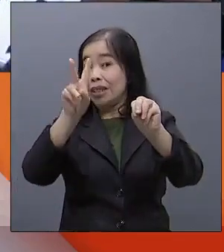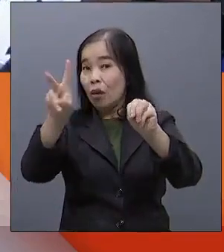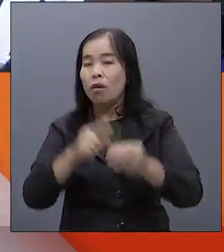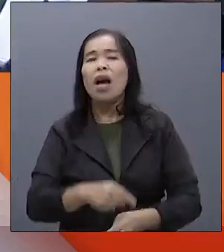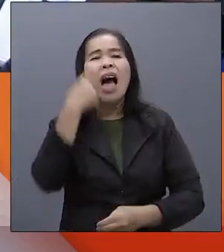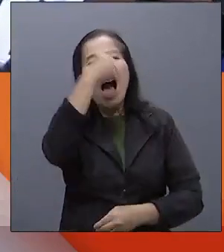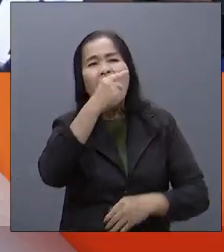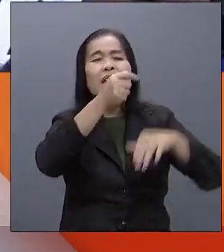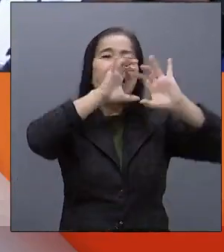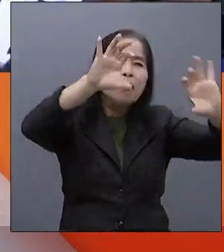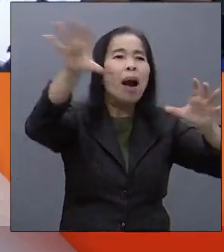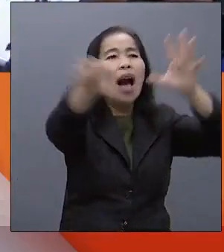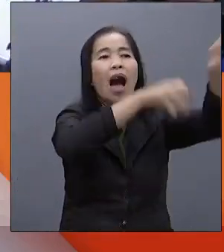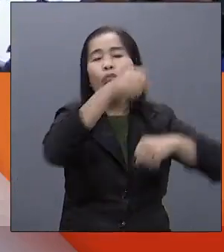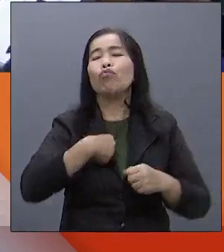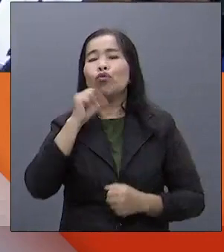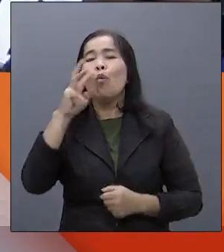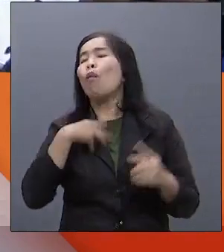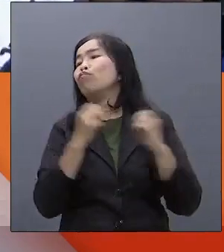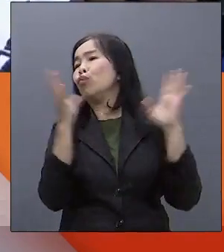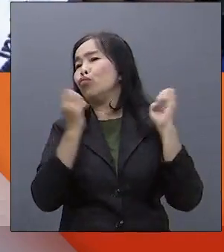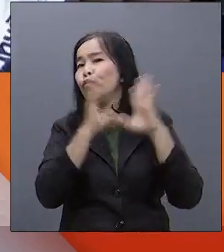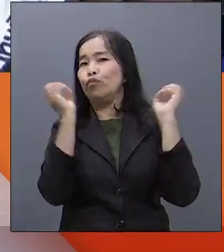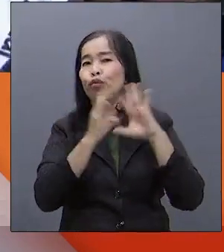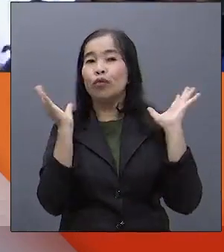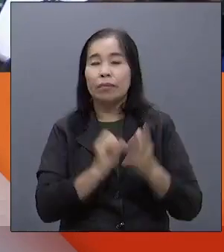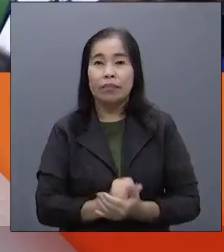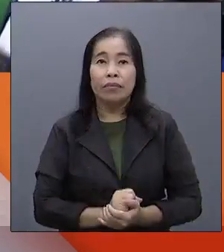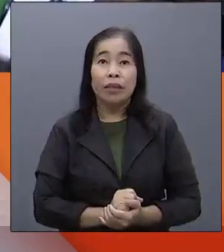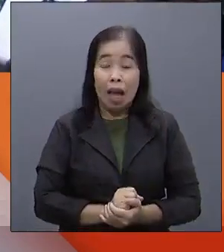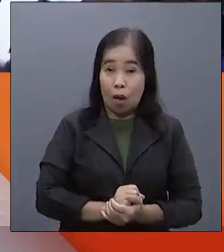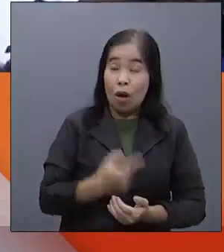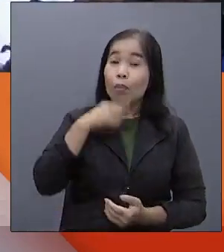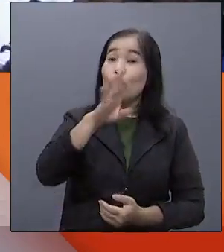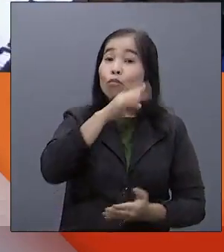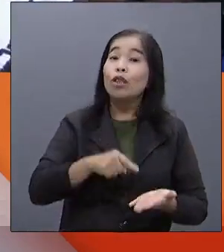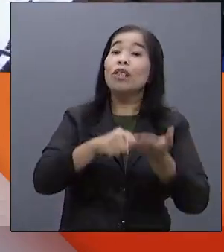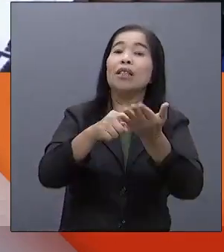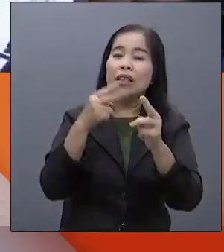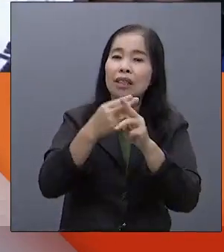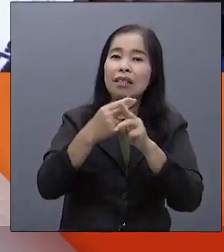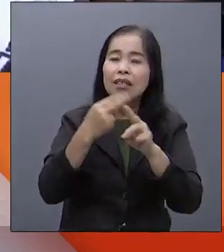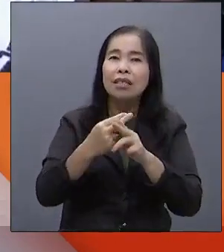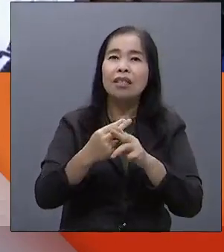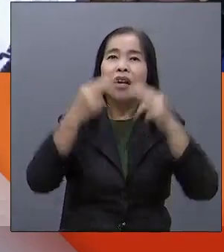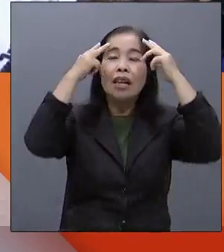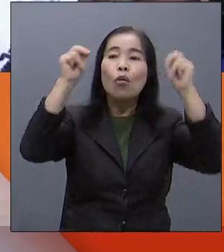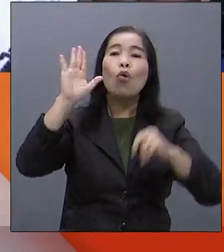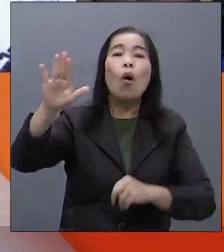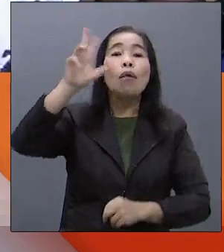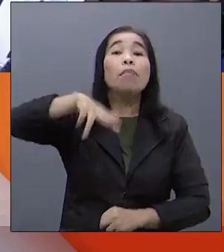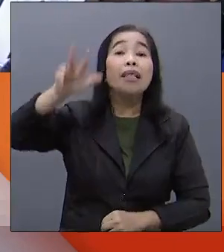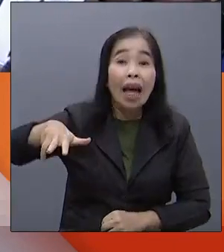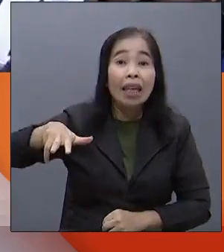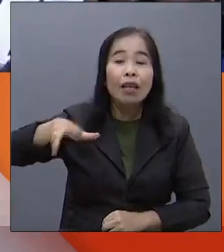ใครนั้นสวไม่ก้าวก่าย ถ้าในวันนี้มีการเสนอชื่อนายกรัฐมนตรีที่เป็นคนอื่นเช่นคุณเศรษฐาของพรรคเพื่อไทยท่านจะ